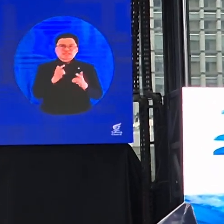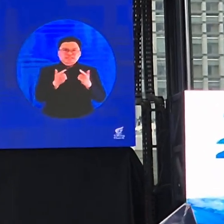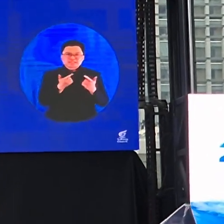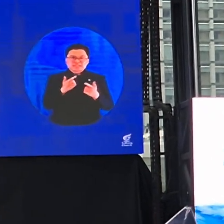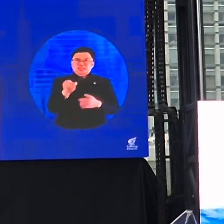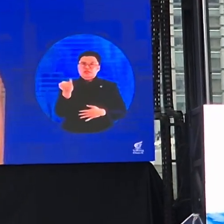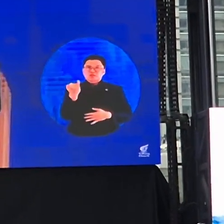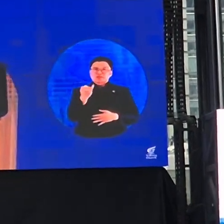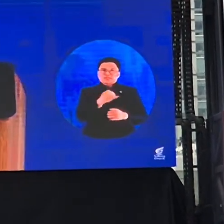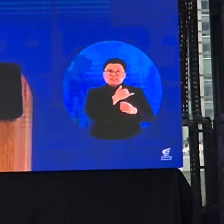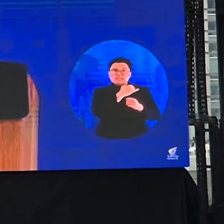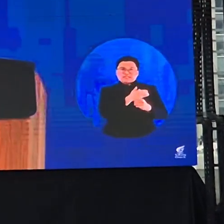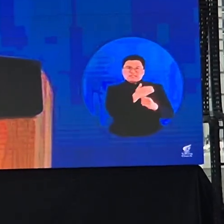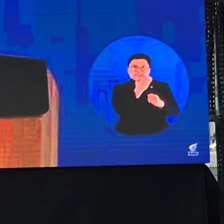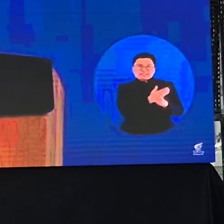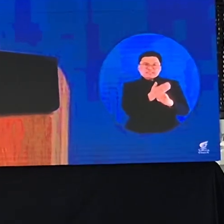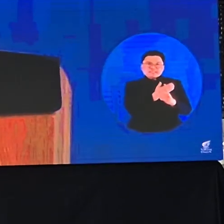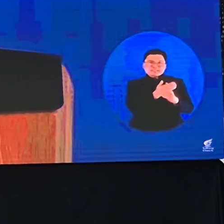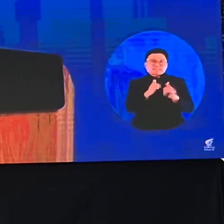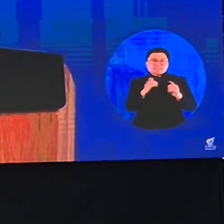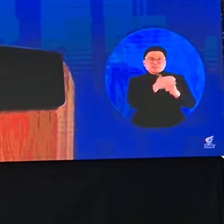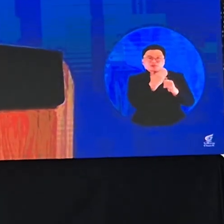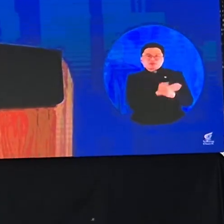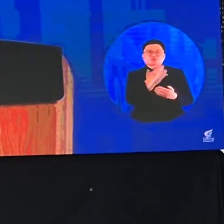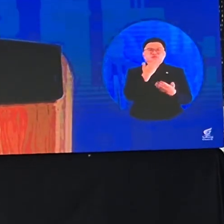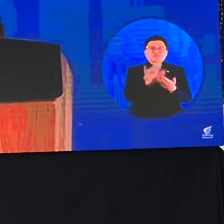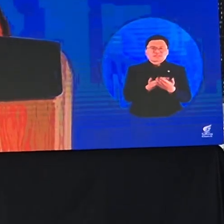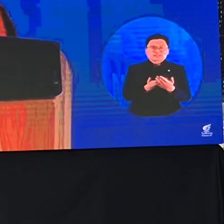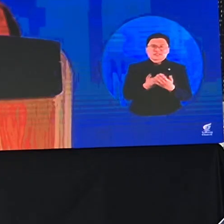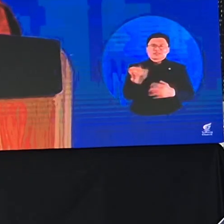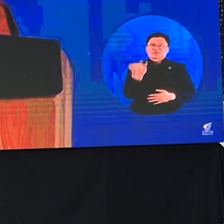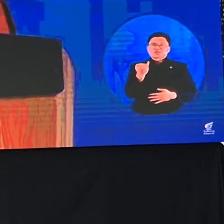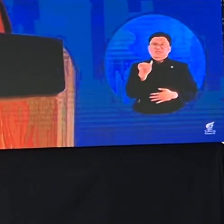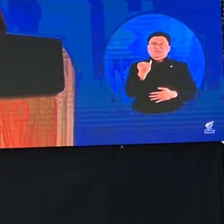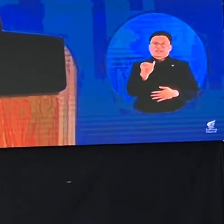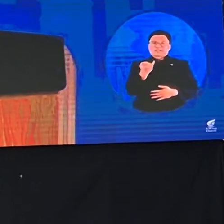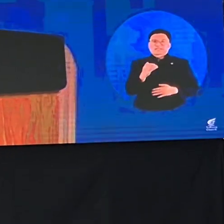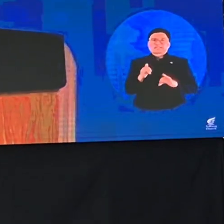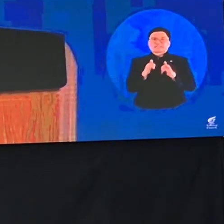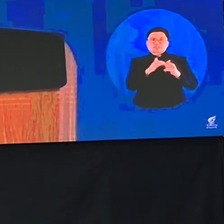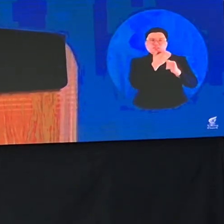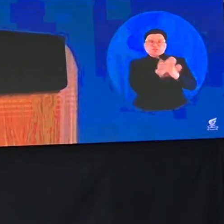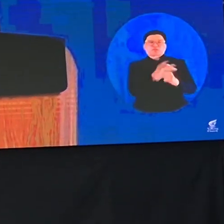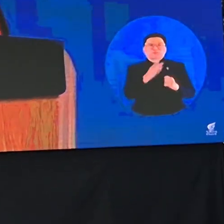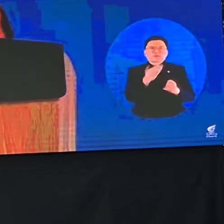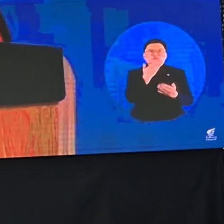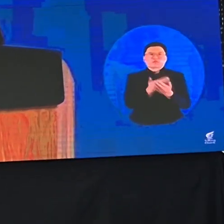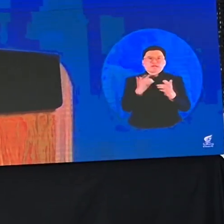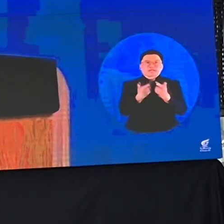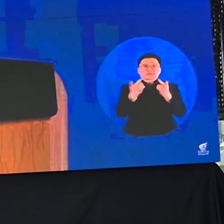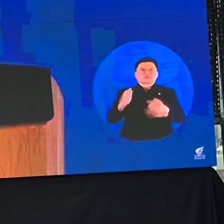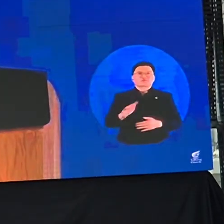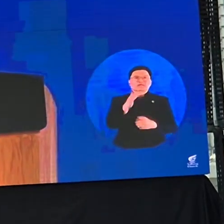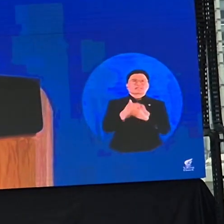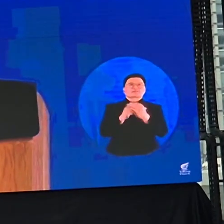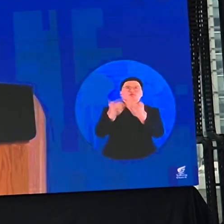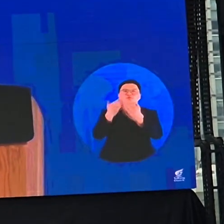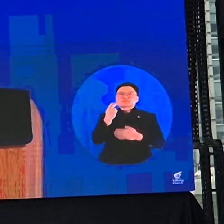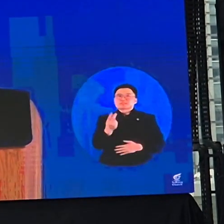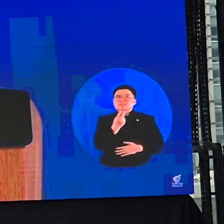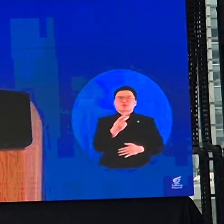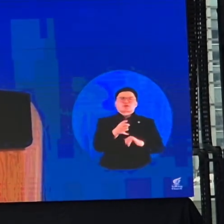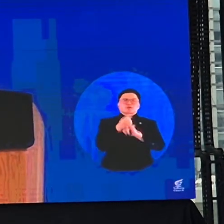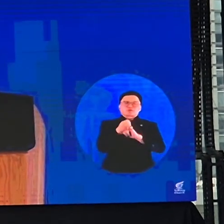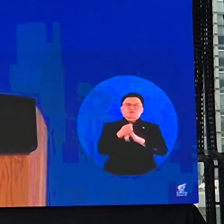귀한 것이지 여성의 인권만 중요한 게 아닙니다. 우리는 하나님이 주신 생명을